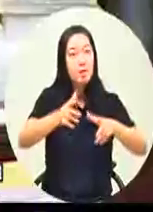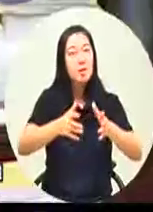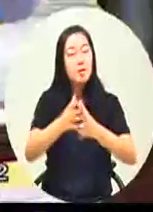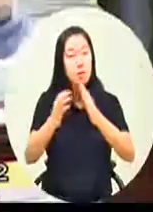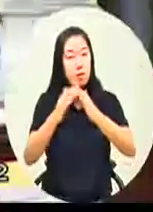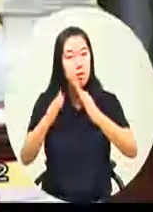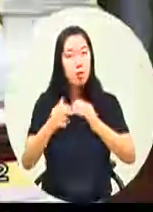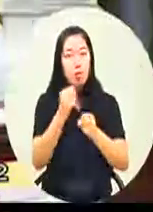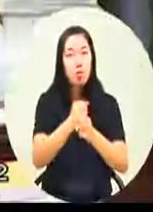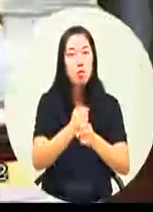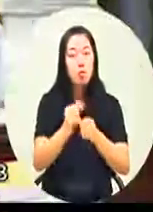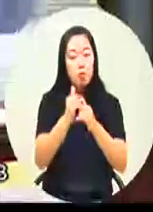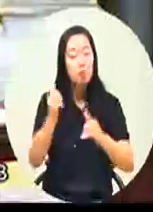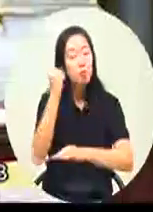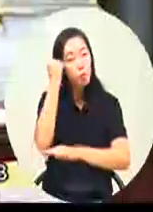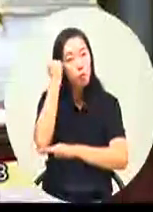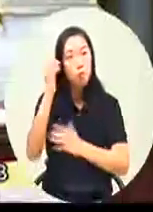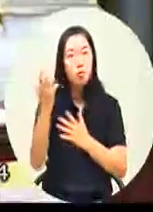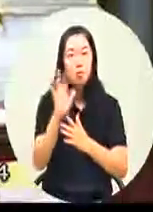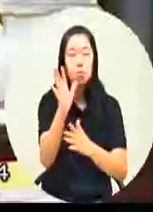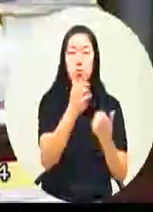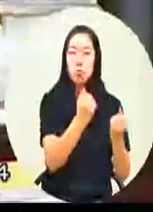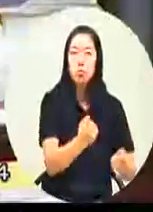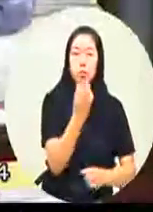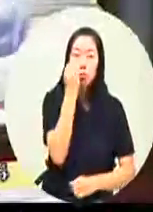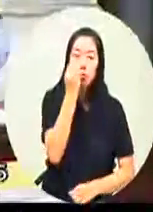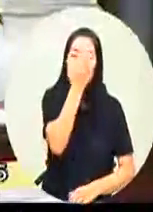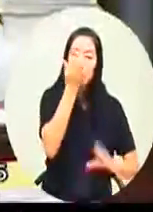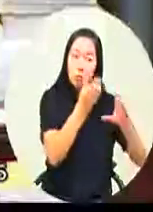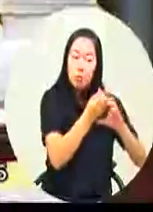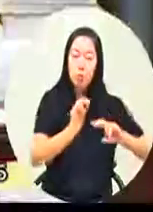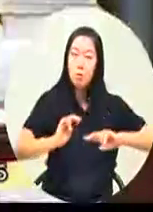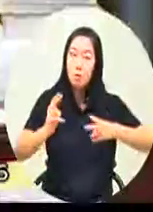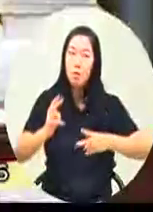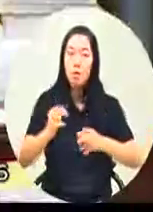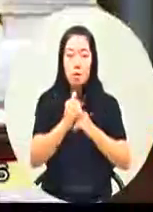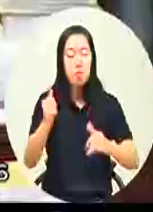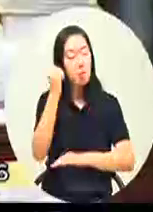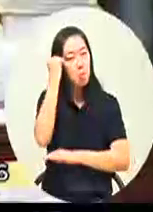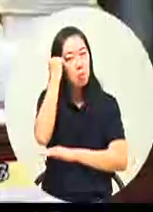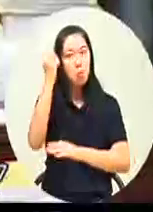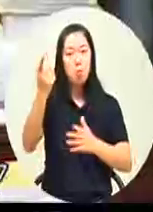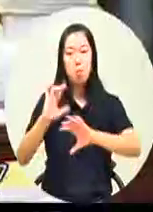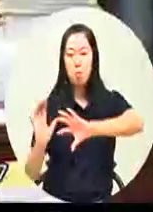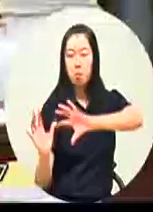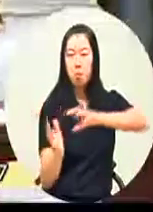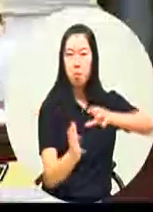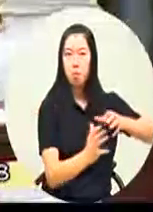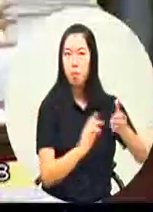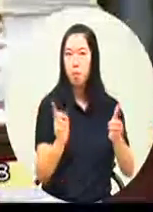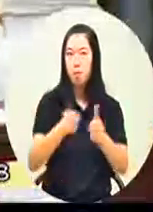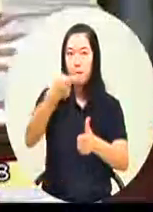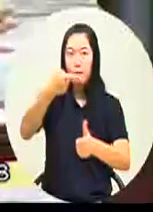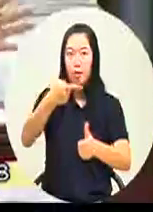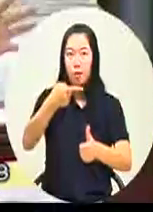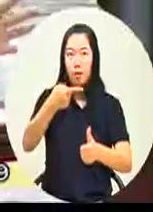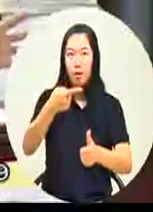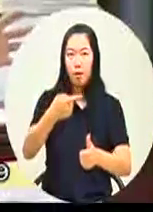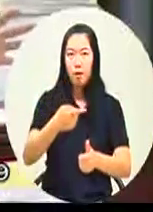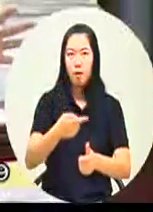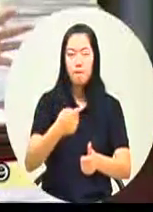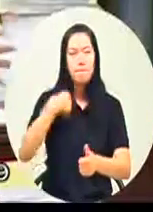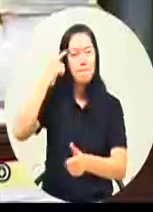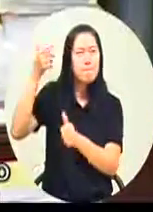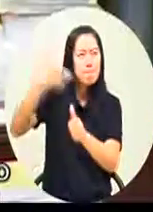在观光区啊，可是那个厂房如果把它改成民宿，哇，全世界级的。所以我们不要被传统的思维